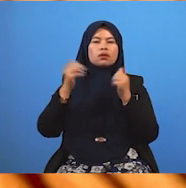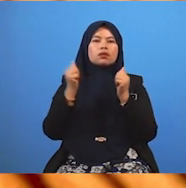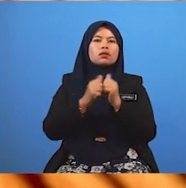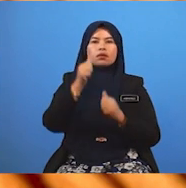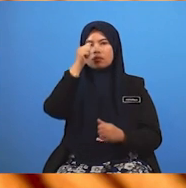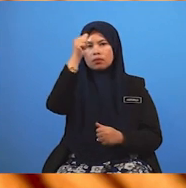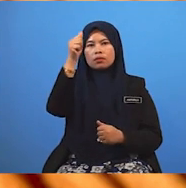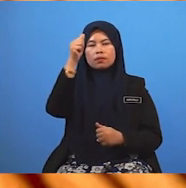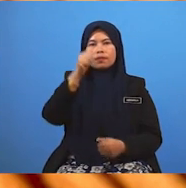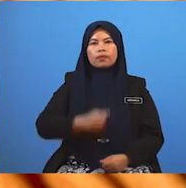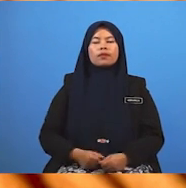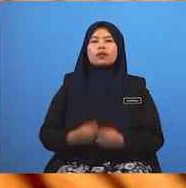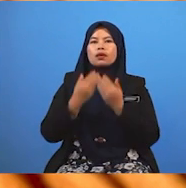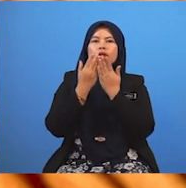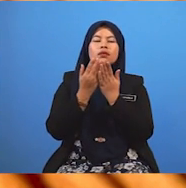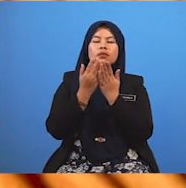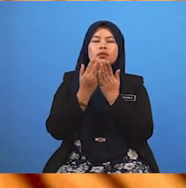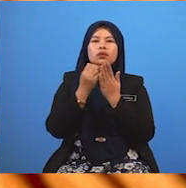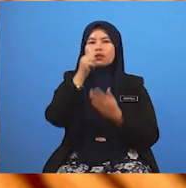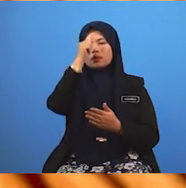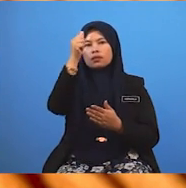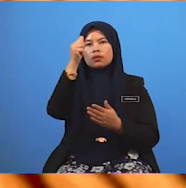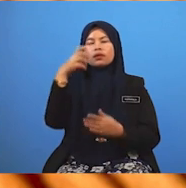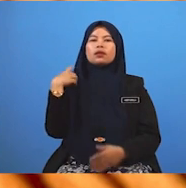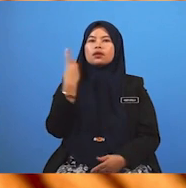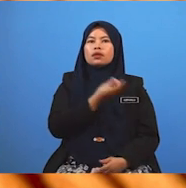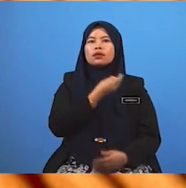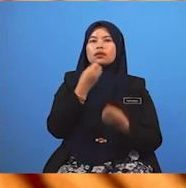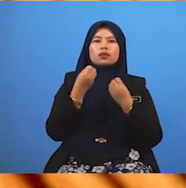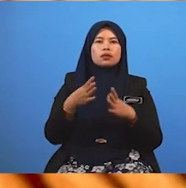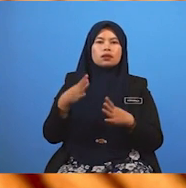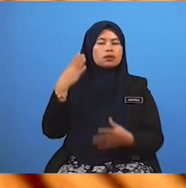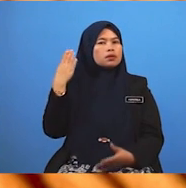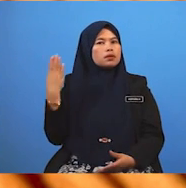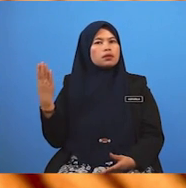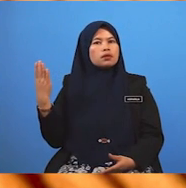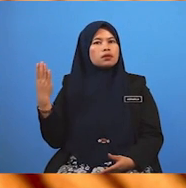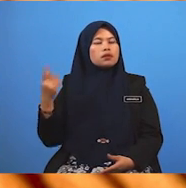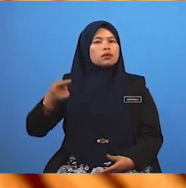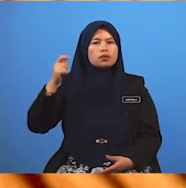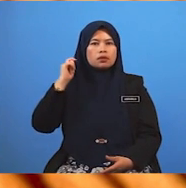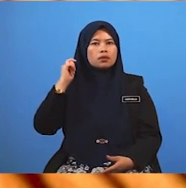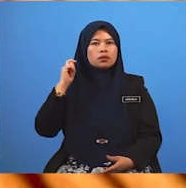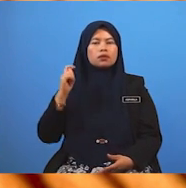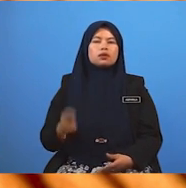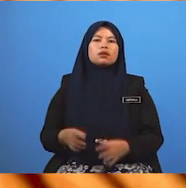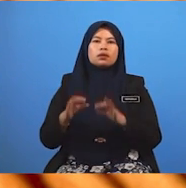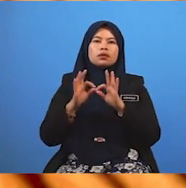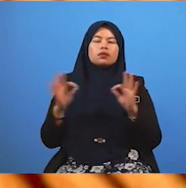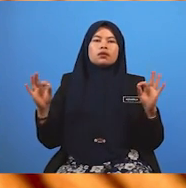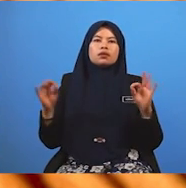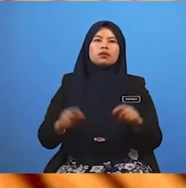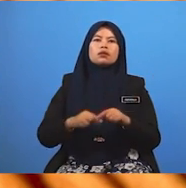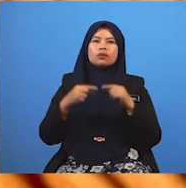Alhamdulillah, kita telah mendengar bacaan dan terjemahan ayat 1 hingga 11